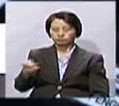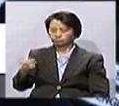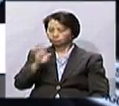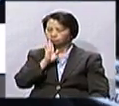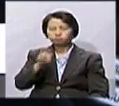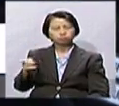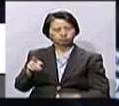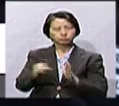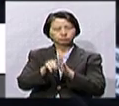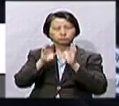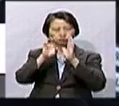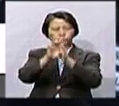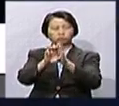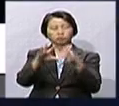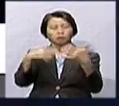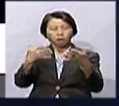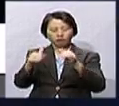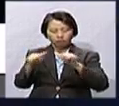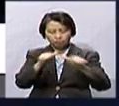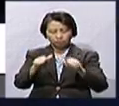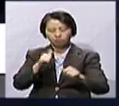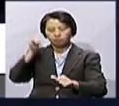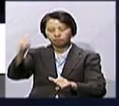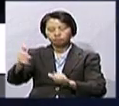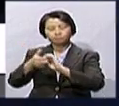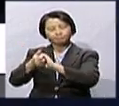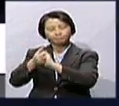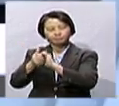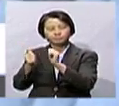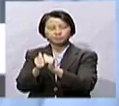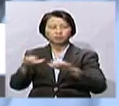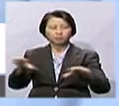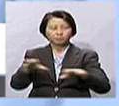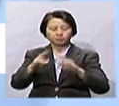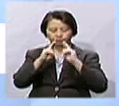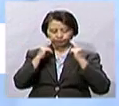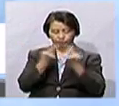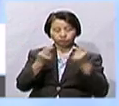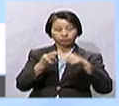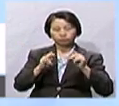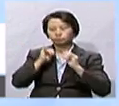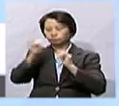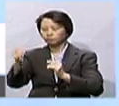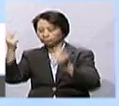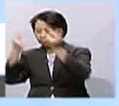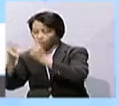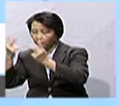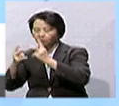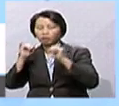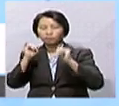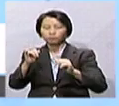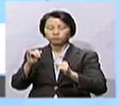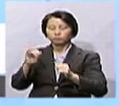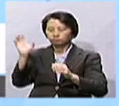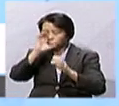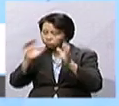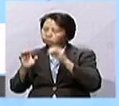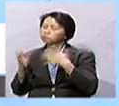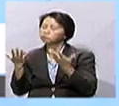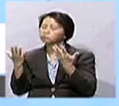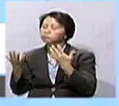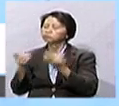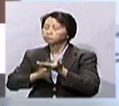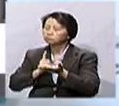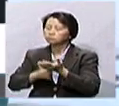sebagai contoh bagaimana aktiviti ziarah silaturahim yang dilakukan unit terbabit mampu mencungkil permasalahan jemaah